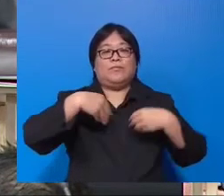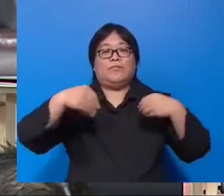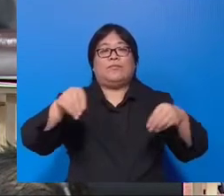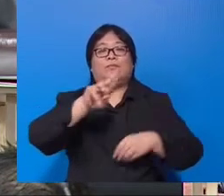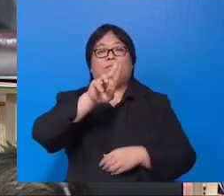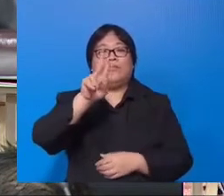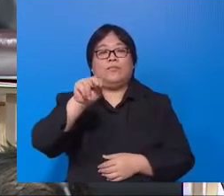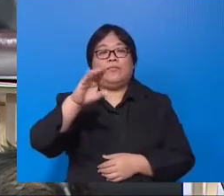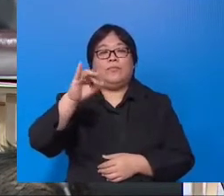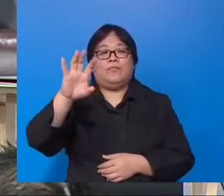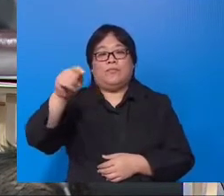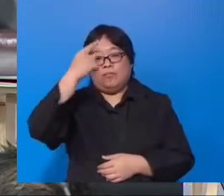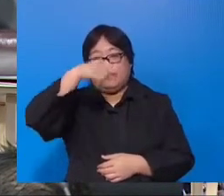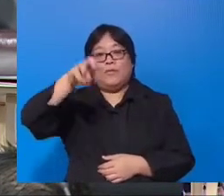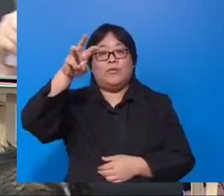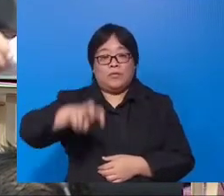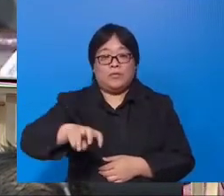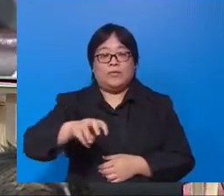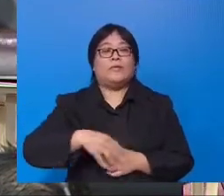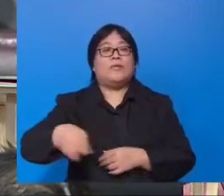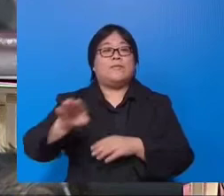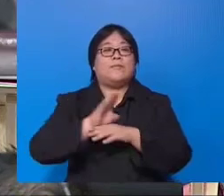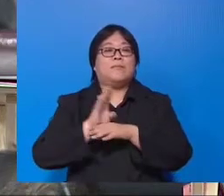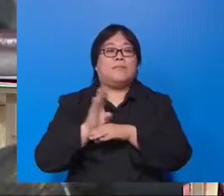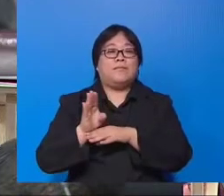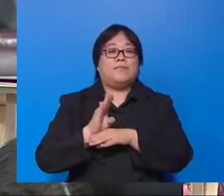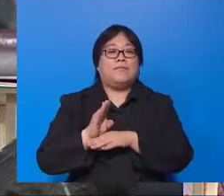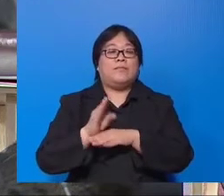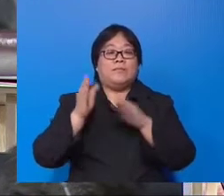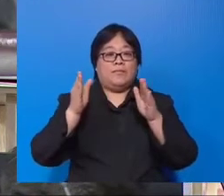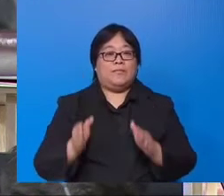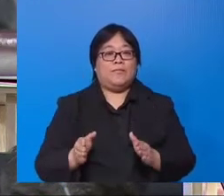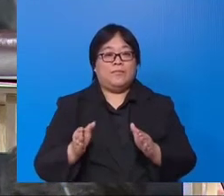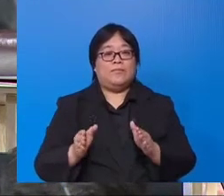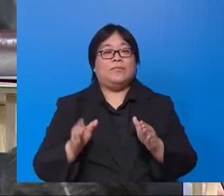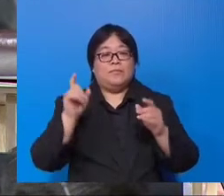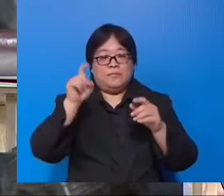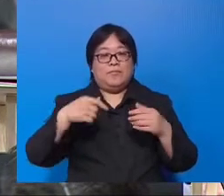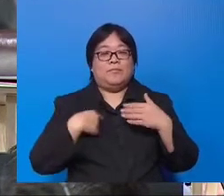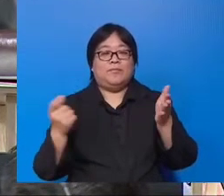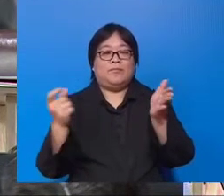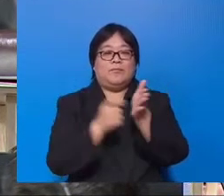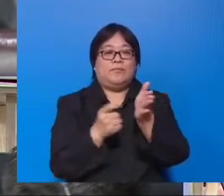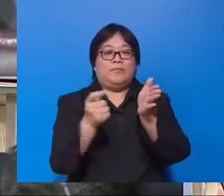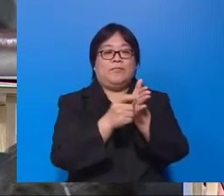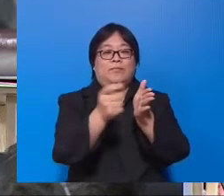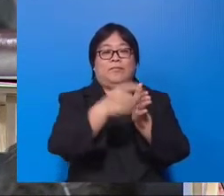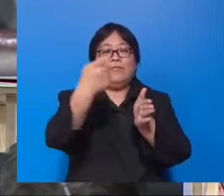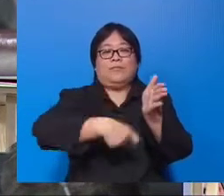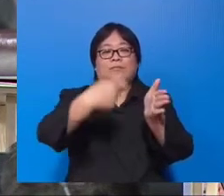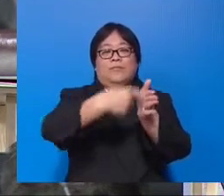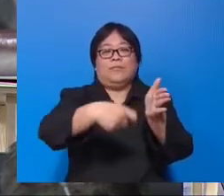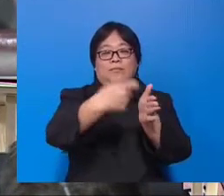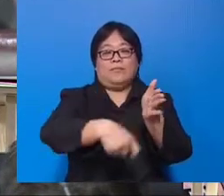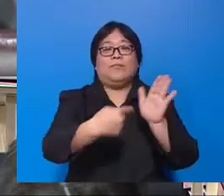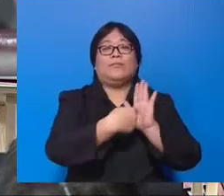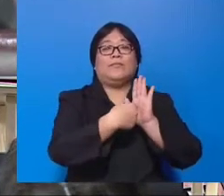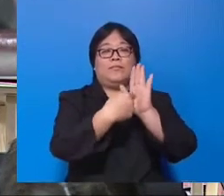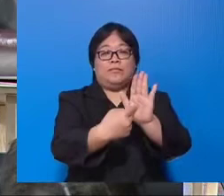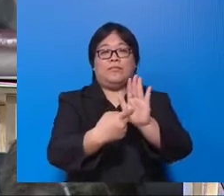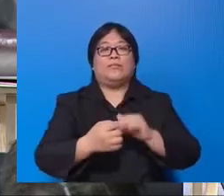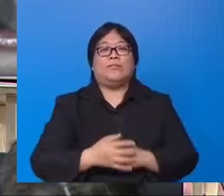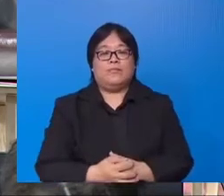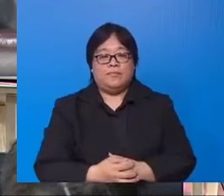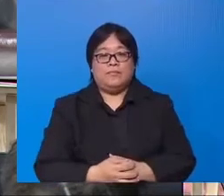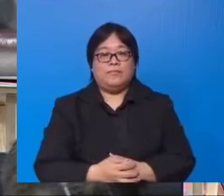c9603 bagi mewajibkan penyakit-penyakit mulai meletakkan tanda getar Semarang dijual atau jadi pemakaian